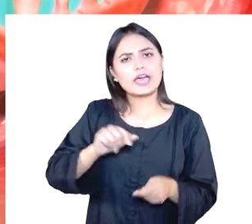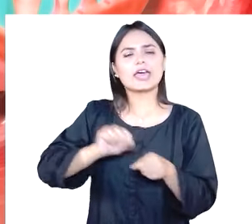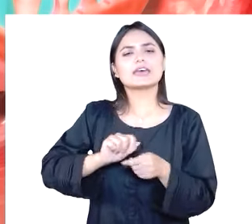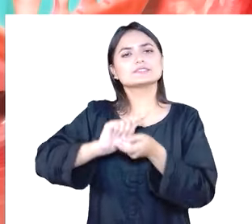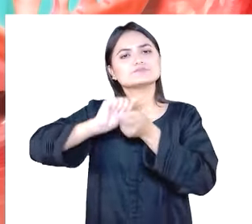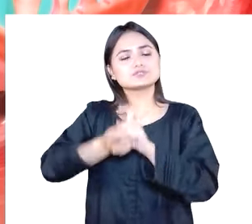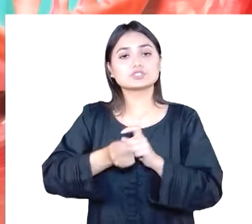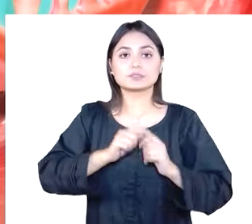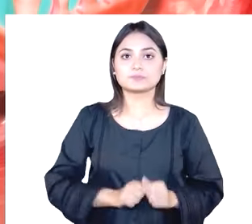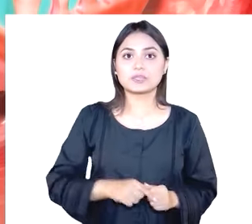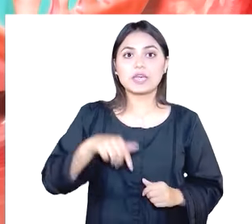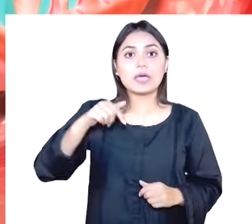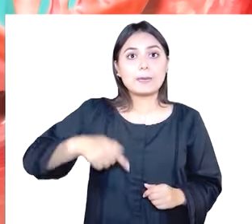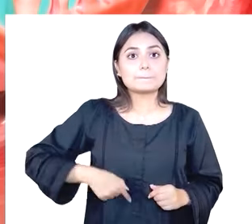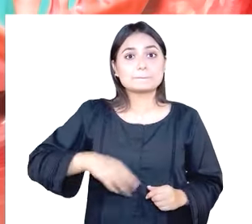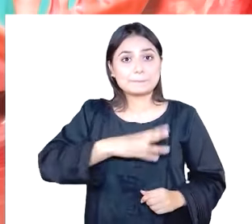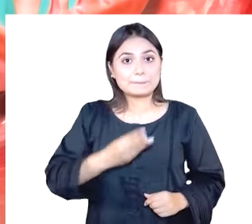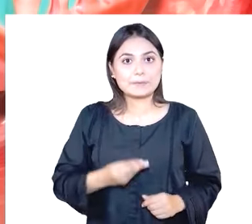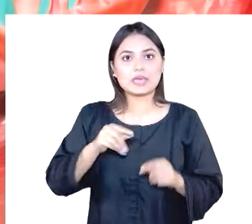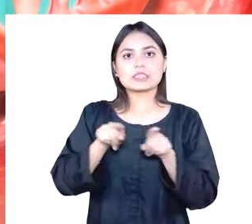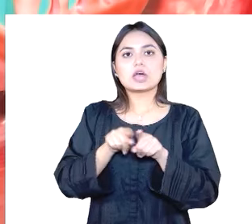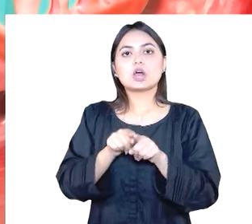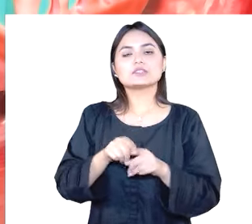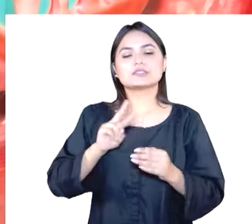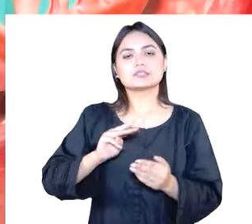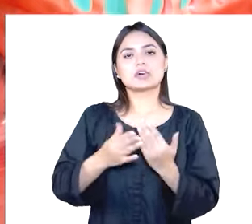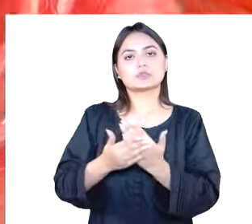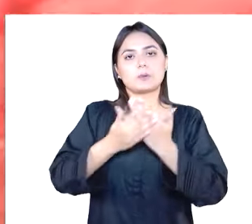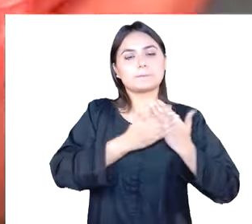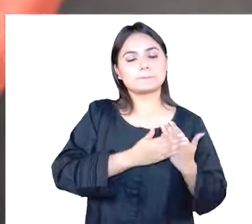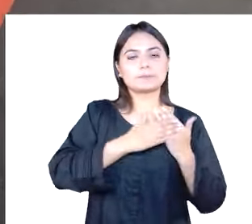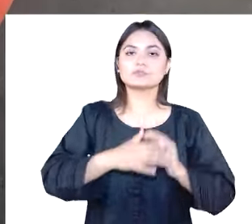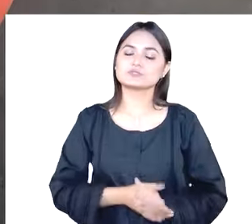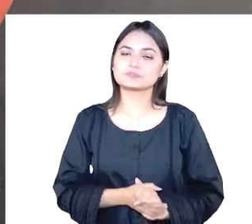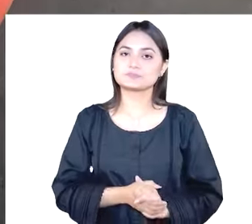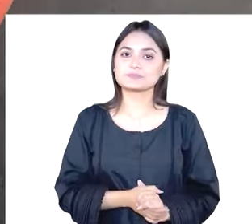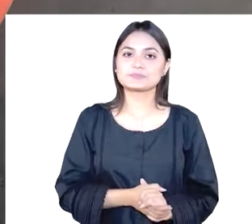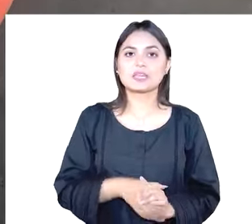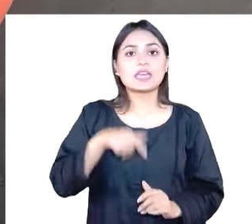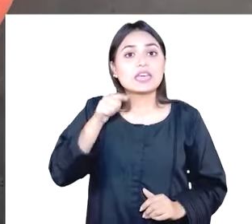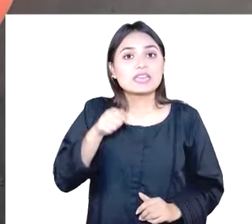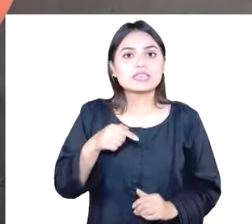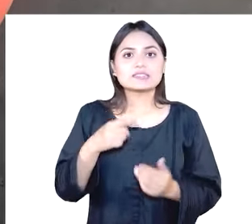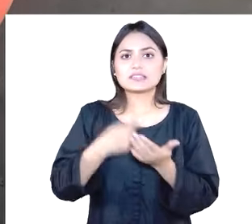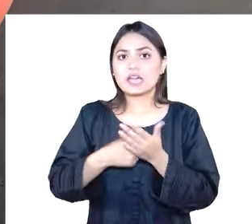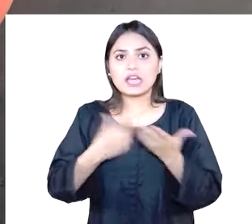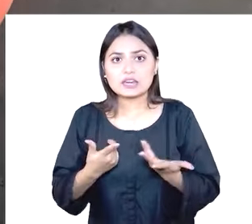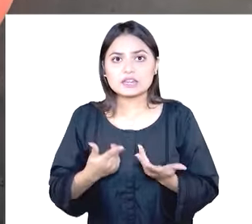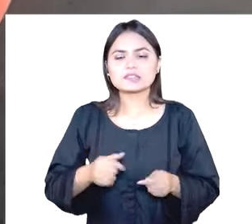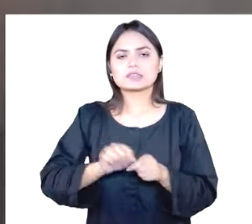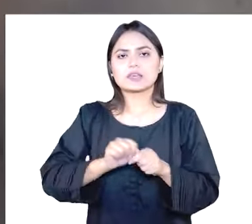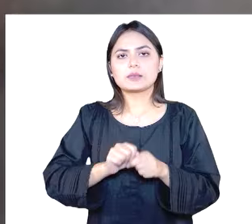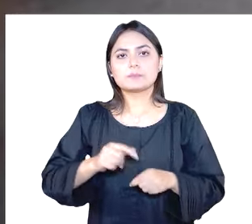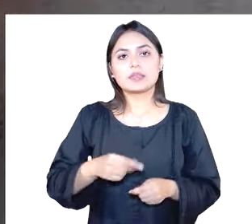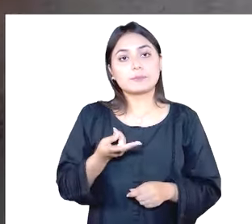हैं मैदा म्यूकस की एक अल्कलाइन झिल्ली के जरिए खुद को तेजावत से महफूज रखता है इसके नतीजे में बनने वाला